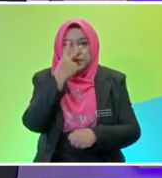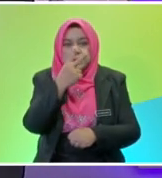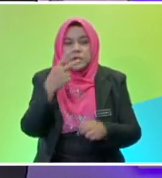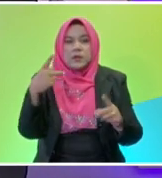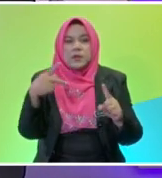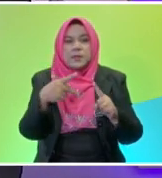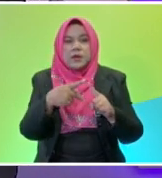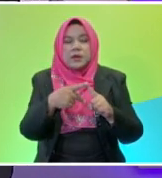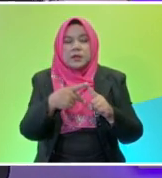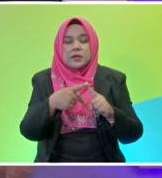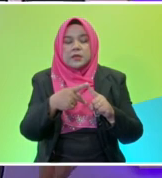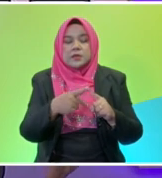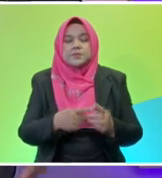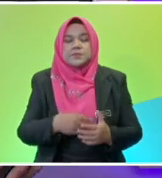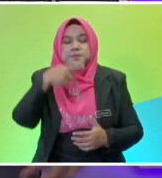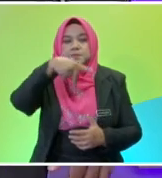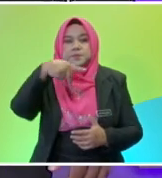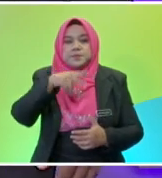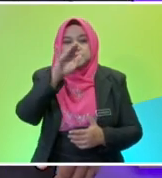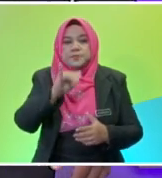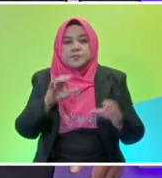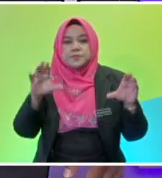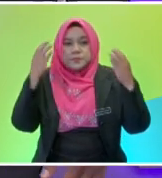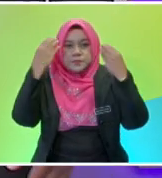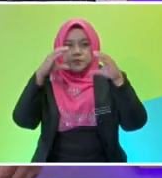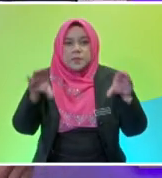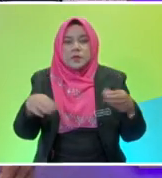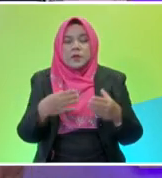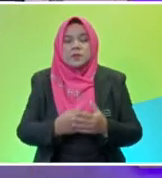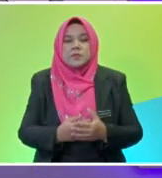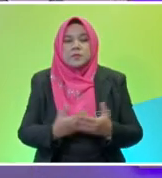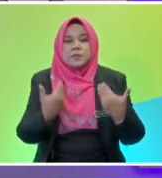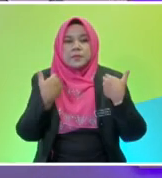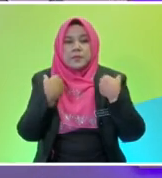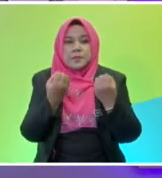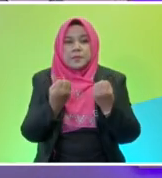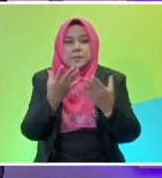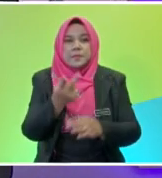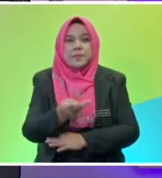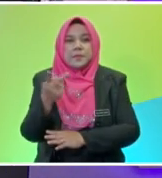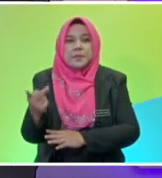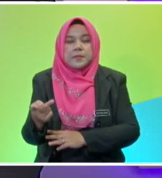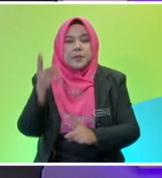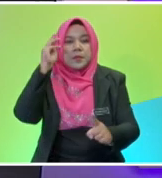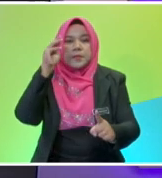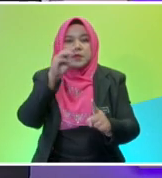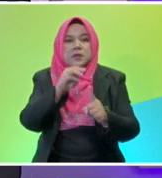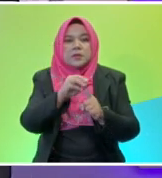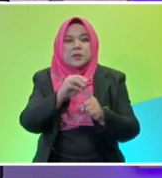inilah yang saya paparkan Oke jadi ada beberapa perkara yang pertama adalah